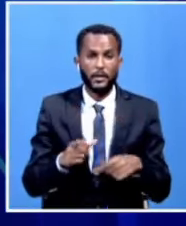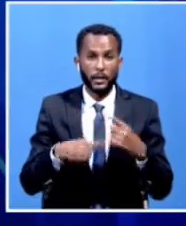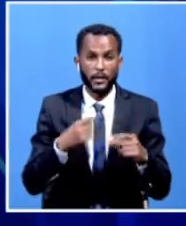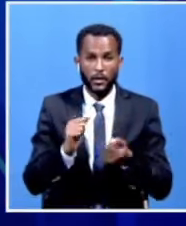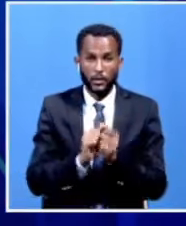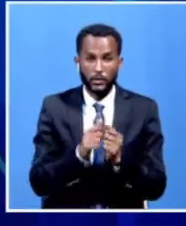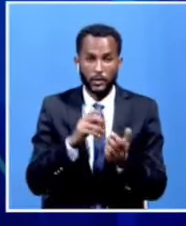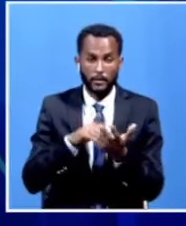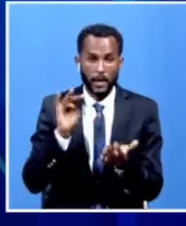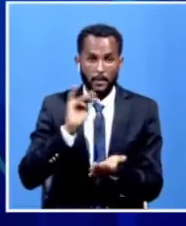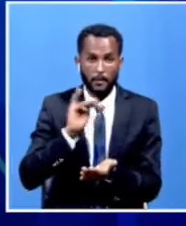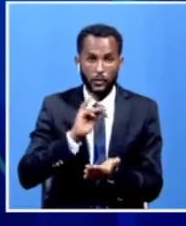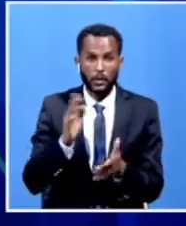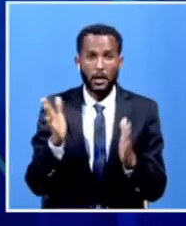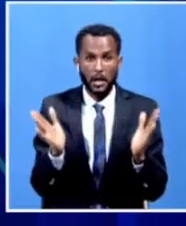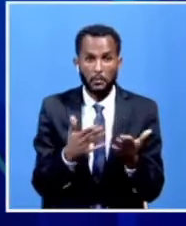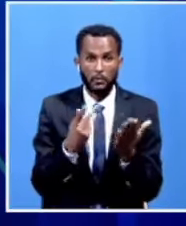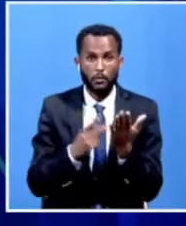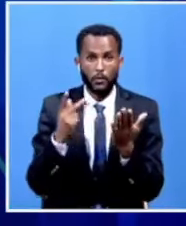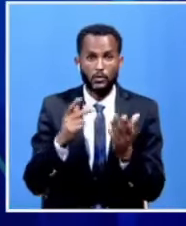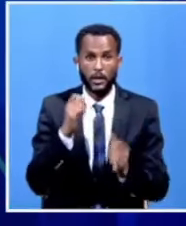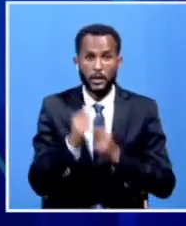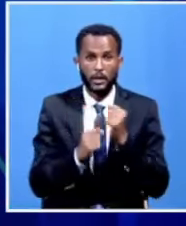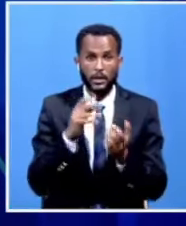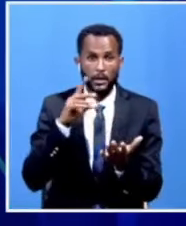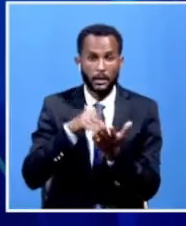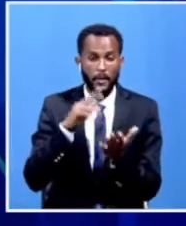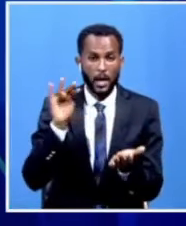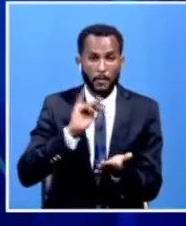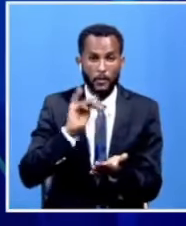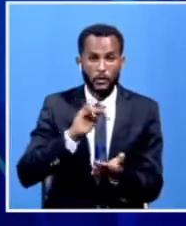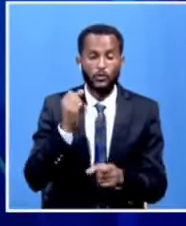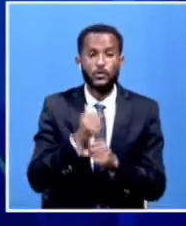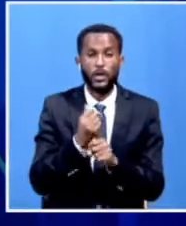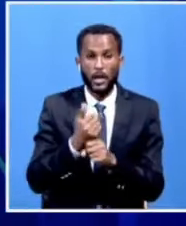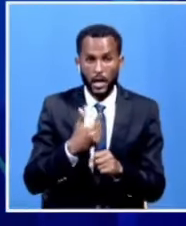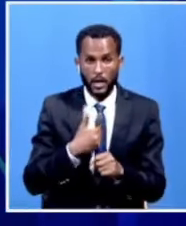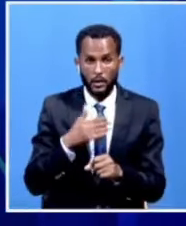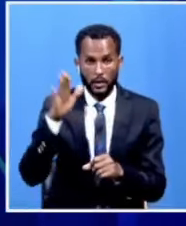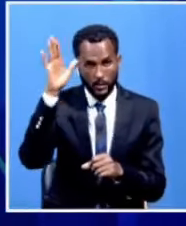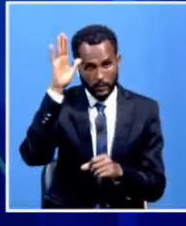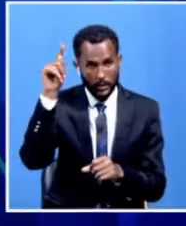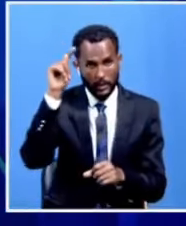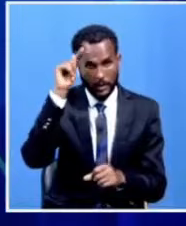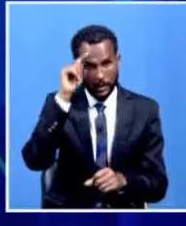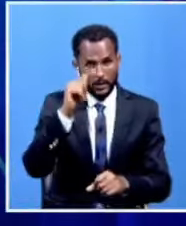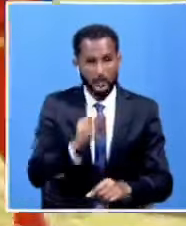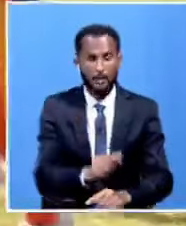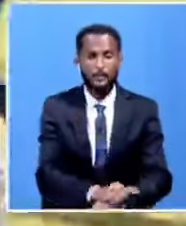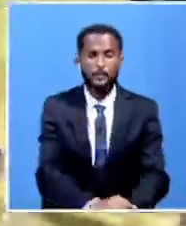سبورت كتما مايچو اب متبع بروجكت اتلتيكس كتما مايچو يسرحلو قبل اغزابير تعدل